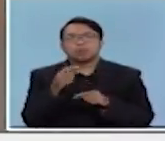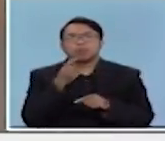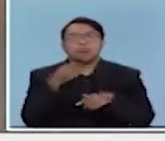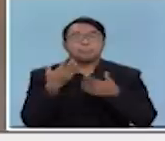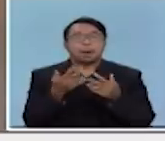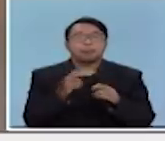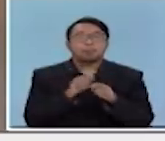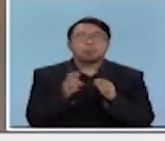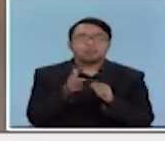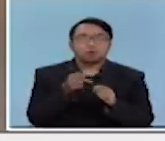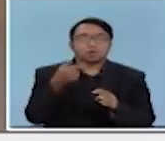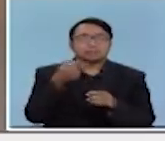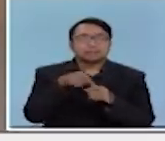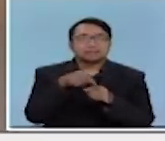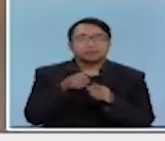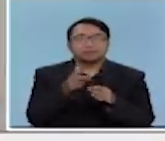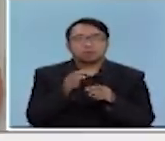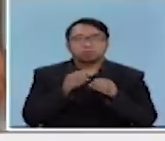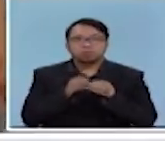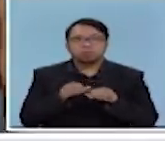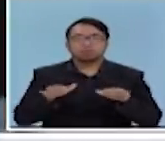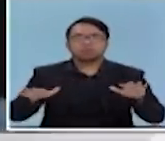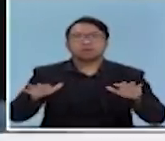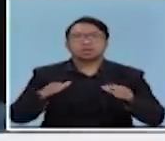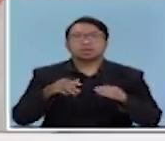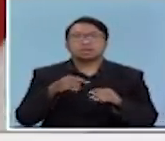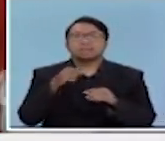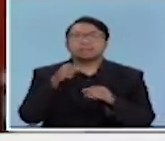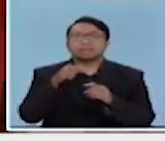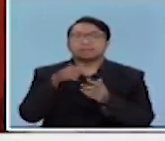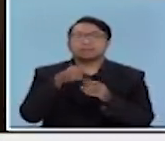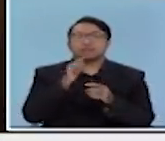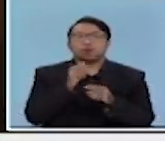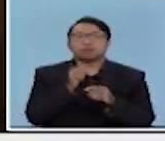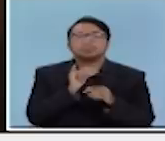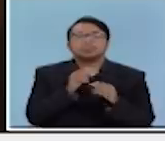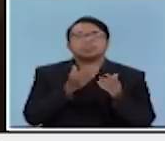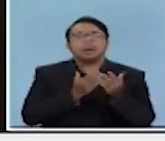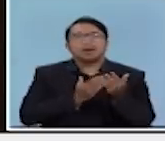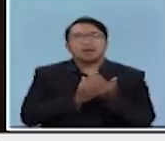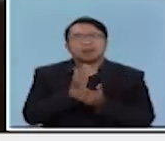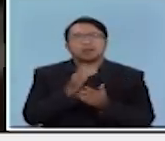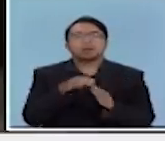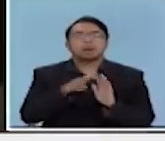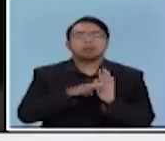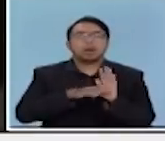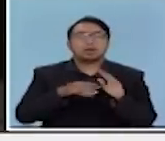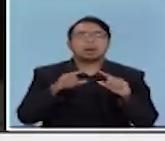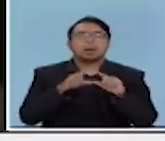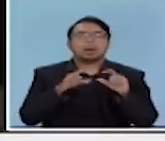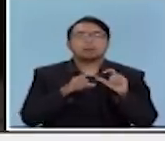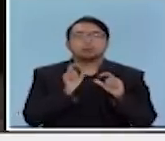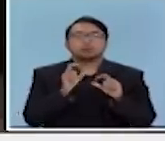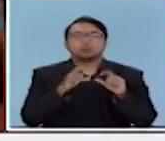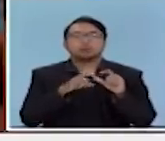konten yang mengandung unsur melanggar norma susila. Oleh karenanya tadi sepakat dengan